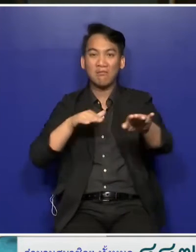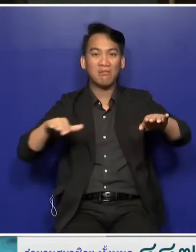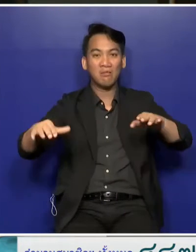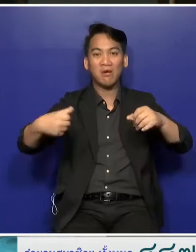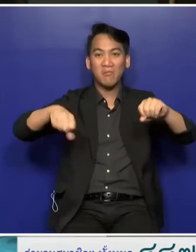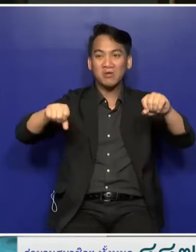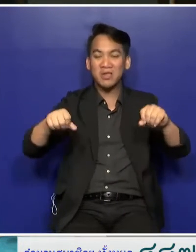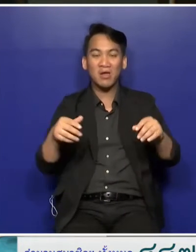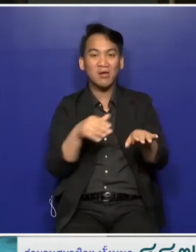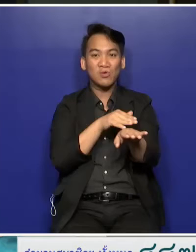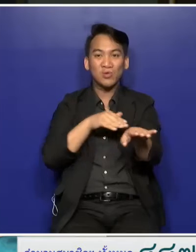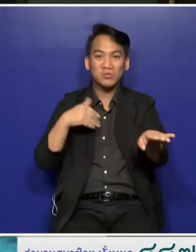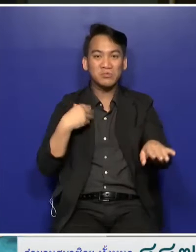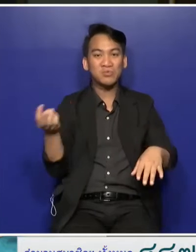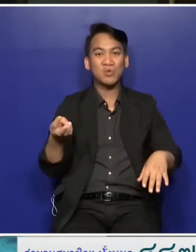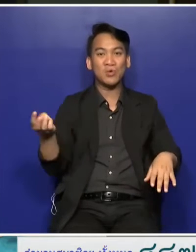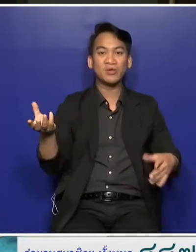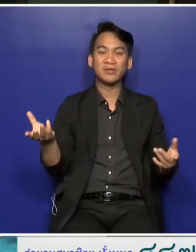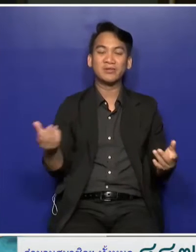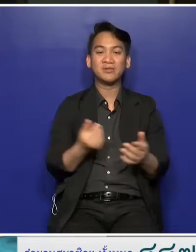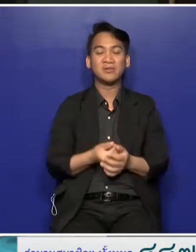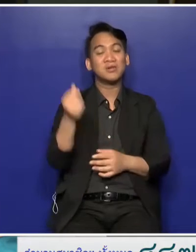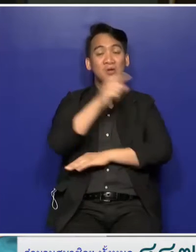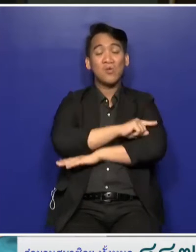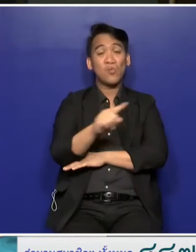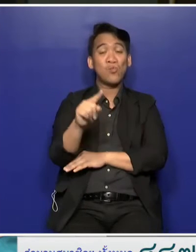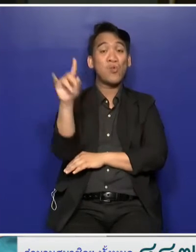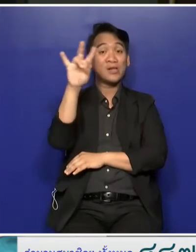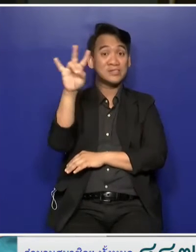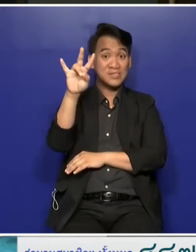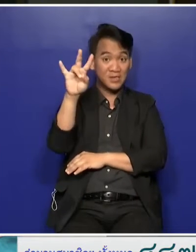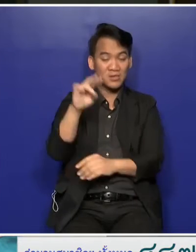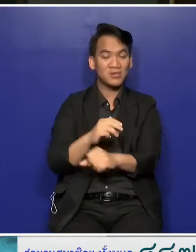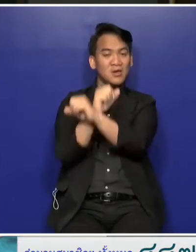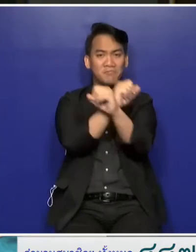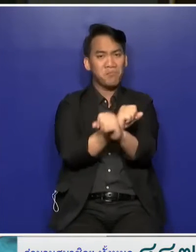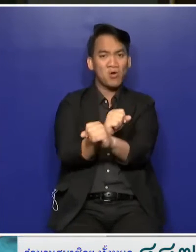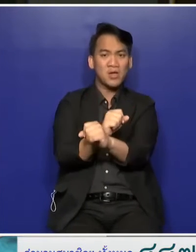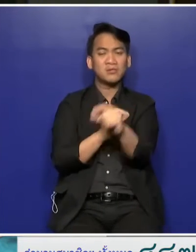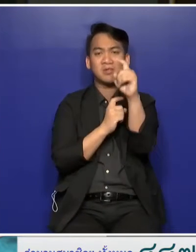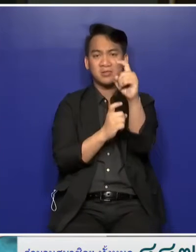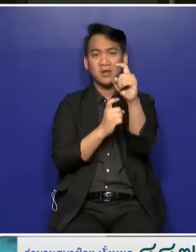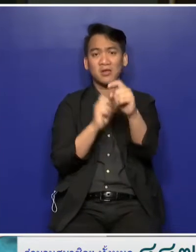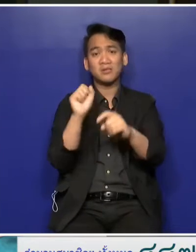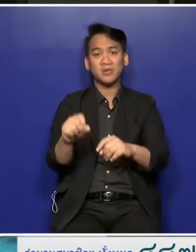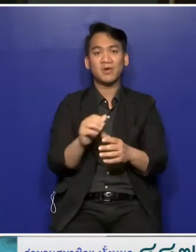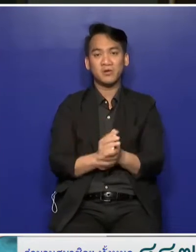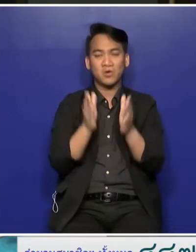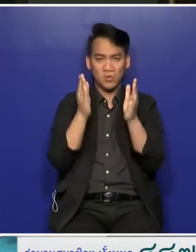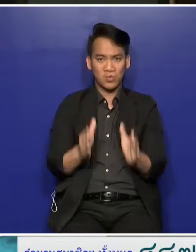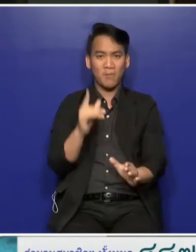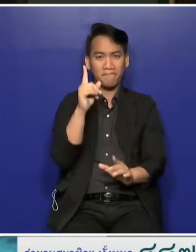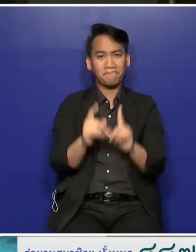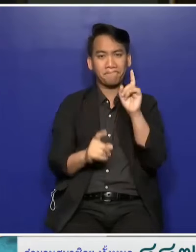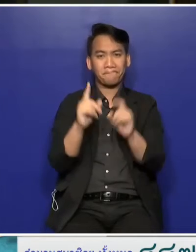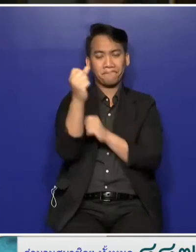ปีใหม่ทจะถึงนี้เรามีมาตรการ 7 วนอัตลายอยู่แล้วผมเชื่อว่าความปอดภัยทางถนนอัตราการสูชีวิตใช่วงปี